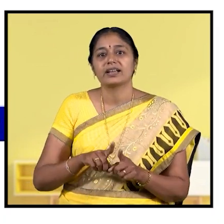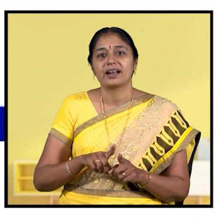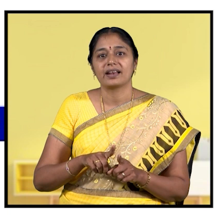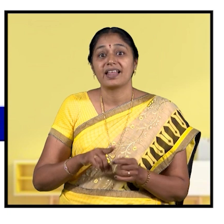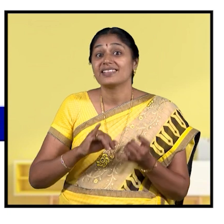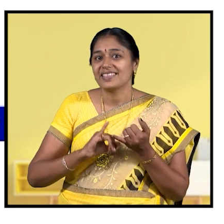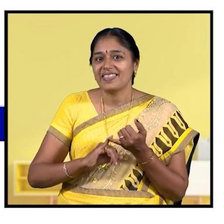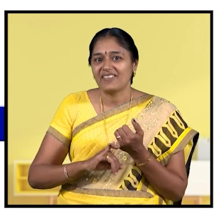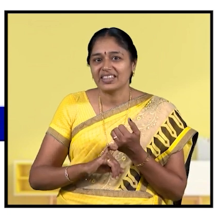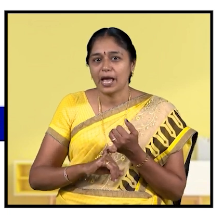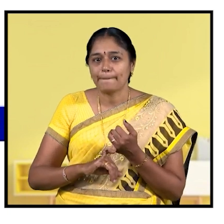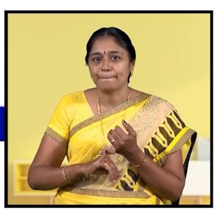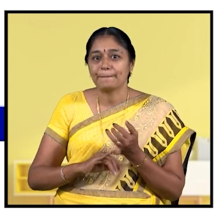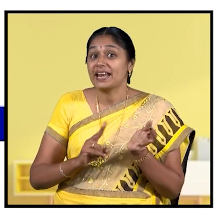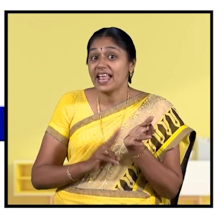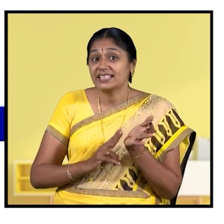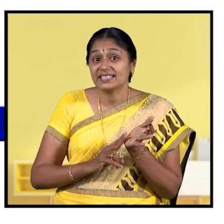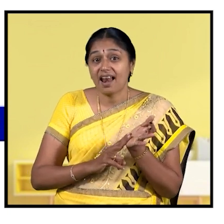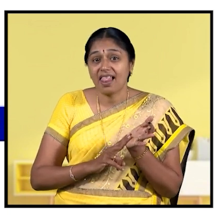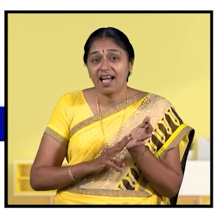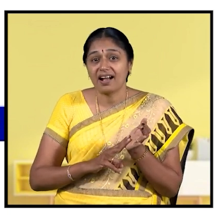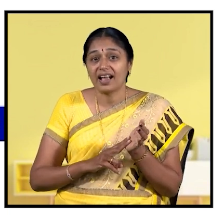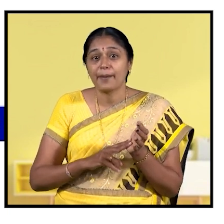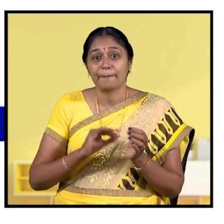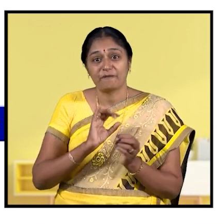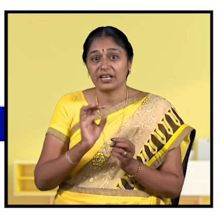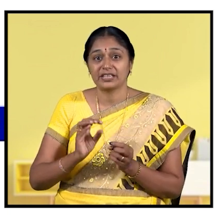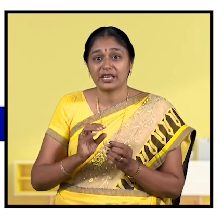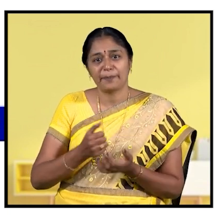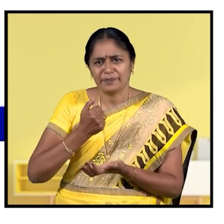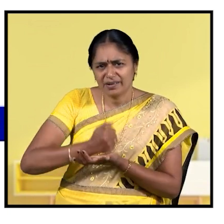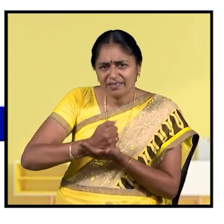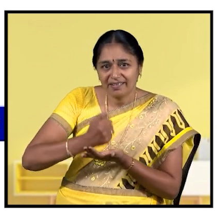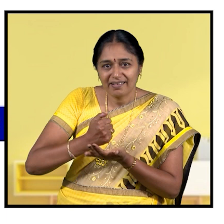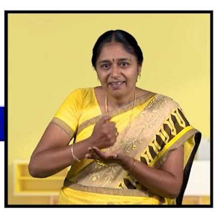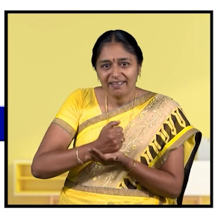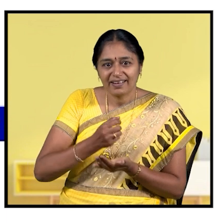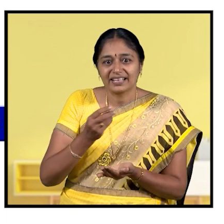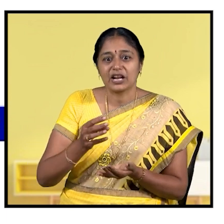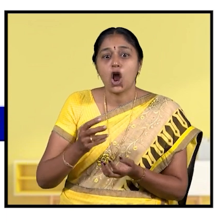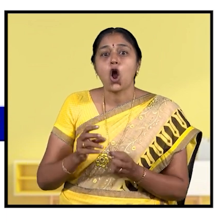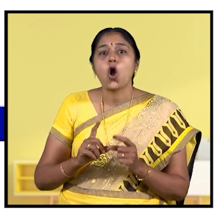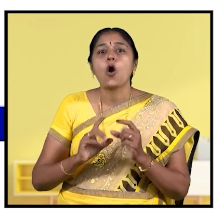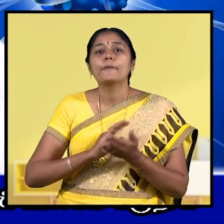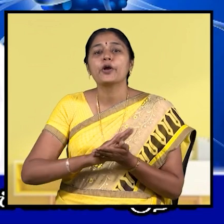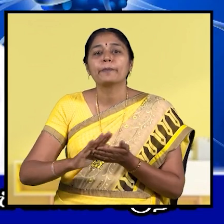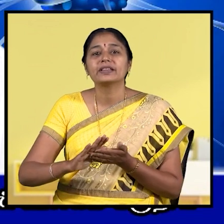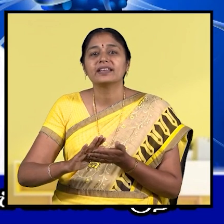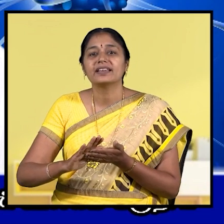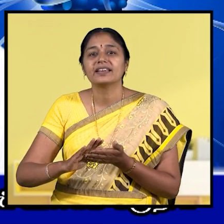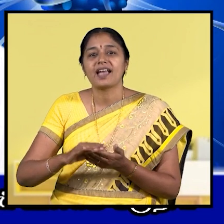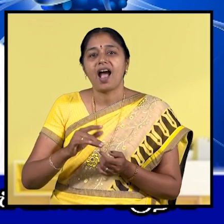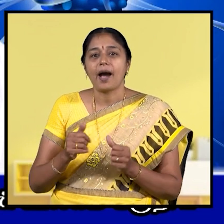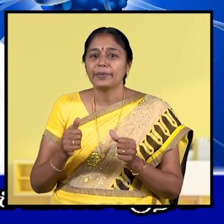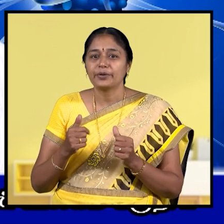வைத்தியம், இயற்கை வைத்தியம், ஹோமியோபதி மருத்துவம், யுனானி மருத்துவம், ஆயுர்வேத மருத்துவம், இப்போ தற்கால ஆங்கில மருத்துவம். இதில் வந்து